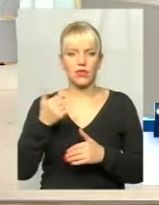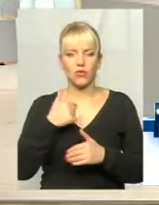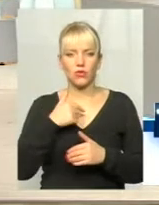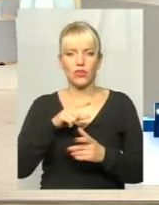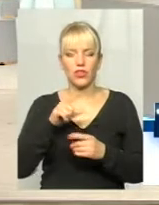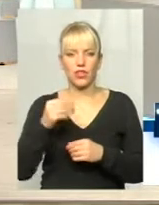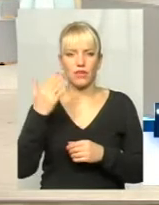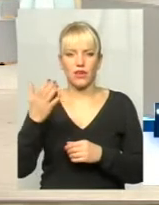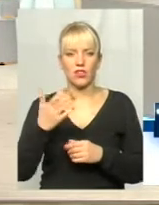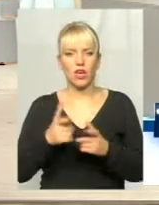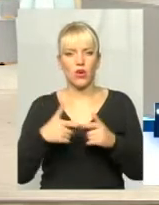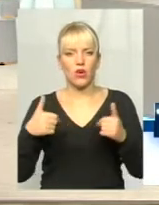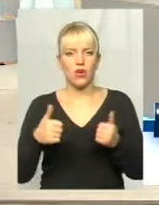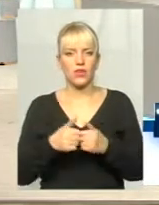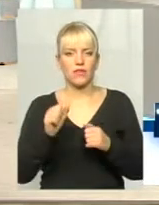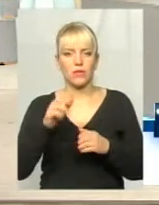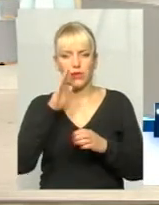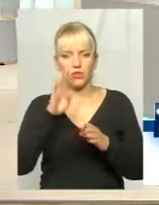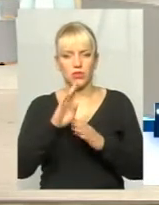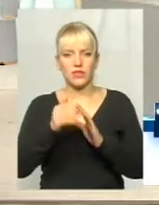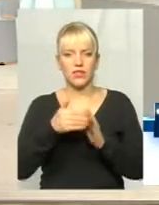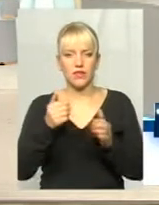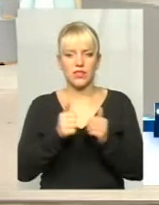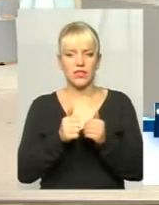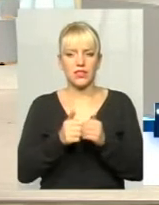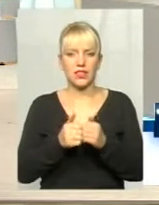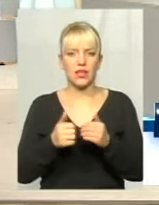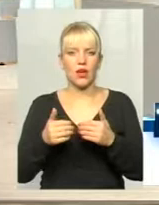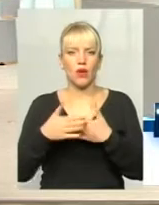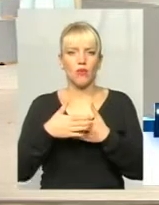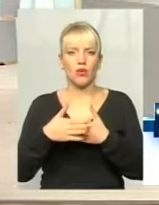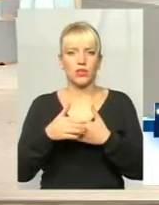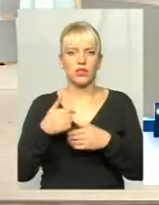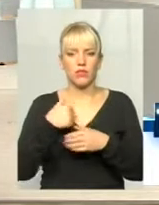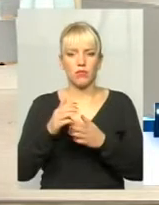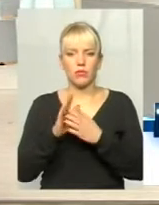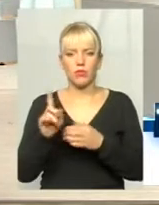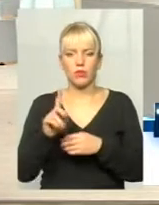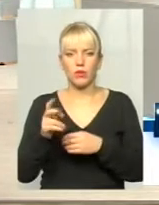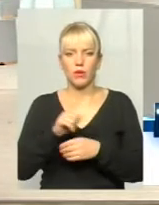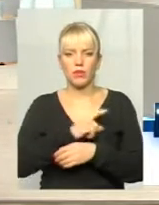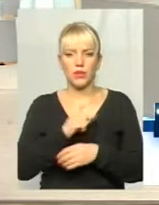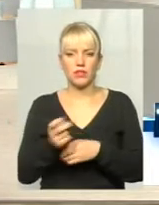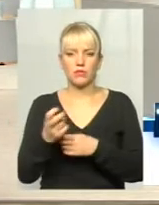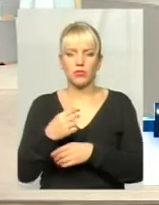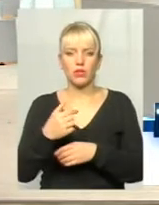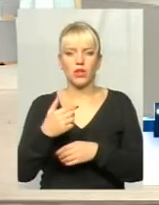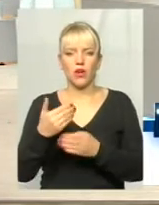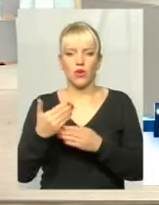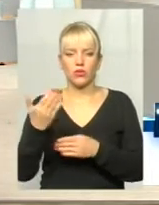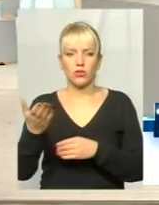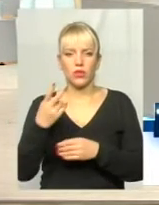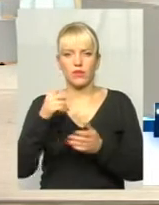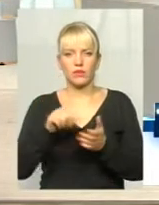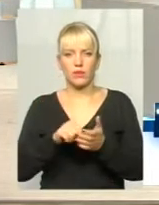ваша згоргаза, видимо, визивали в сусіднім пакеті щось. Я подошов, попросив, зайшов ко мені мастер, оттуда представитель. Я